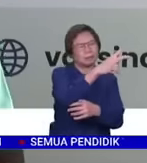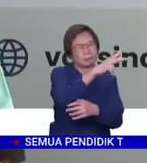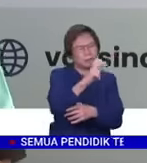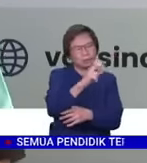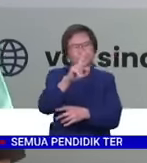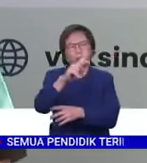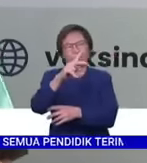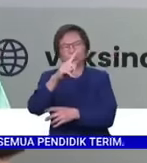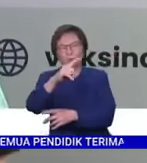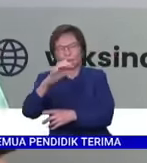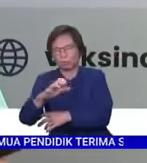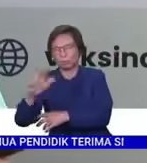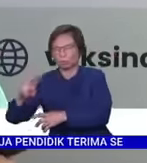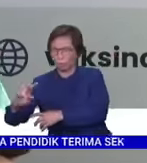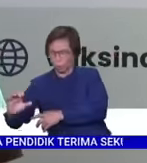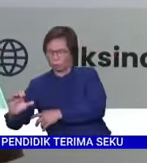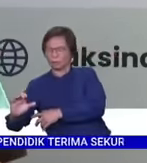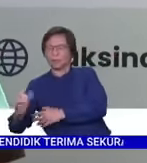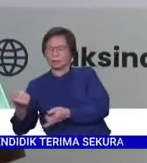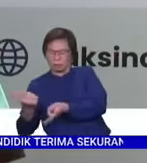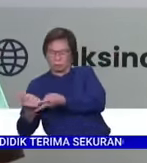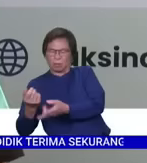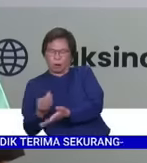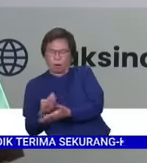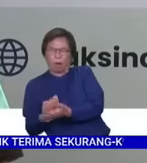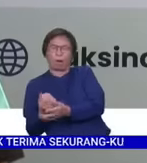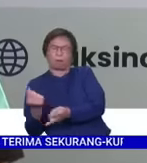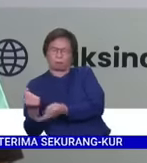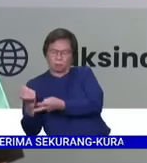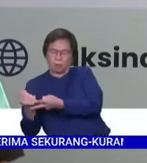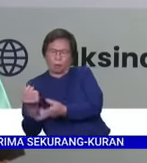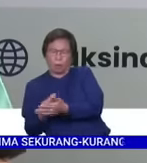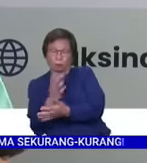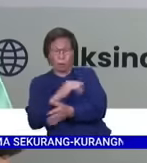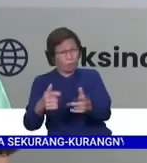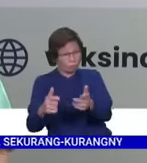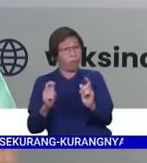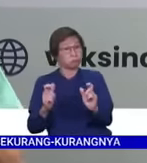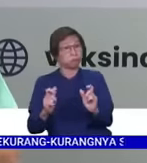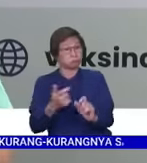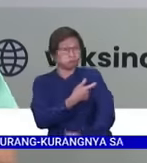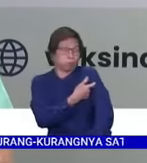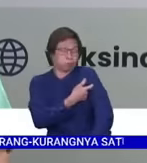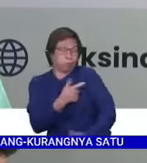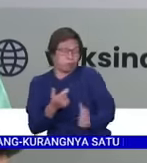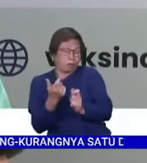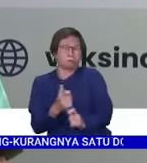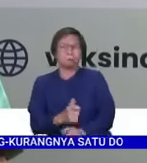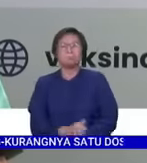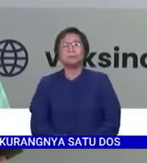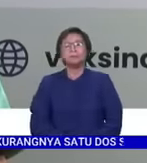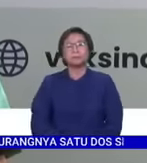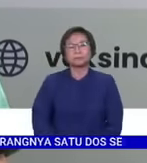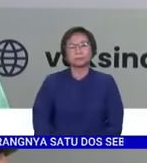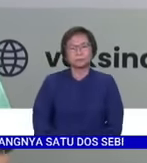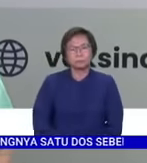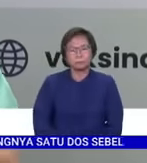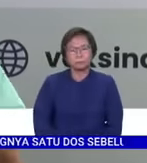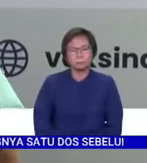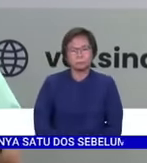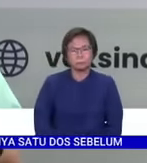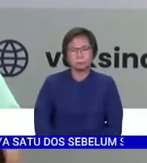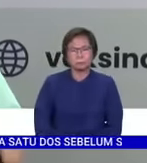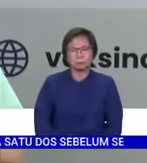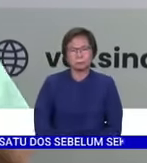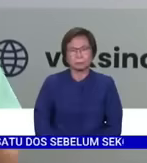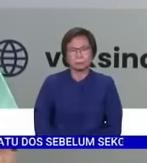200 nih ke-3 lebih menjimatkan kos dan lebih pantaslah Nah jadi dia tidak melibatkan Nah apa